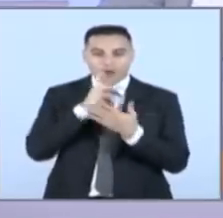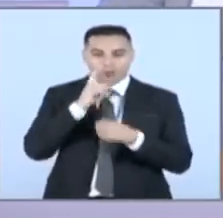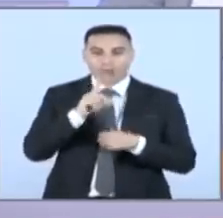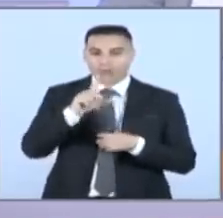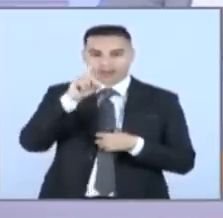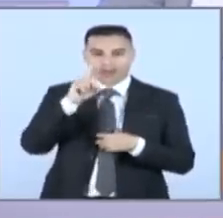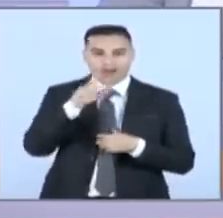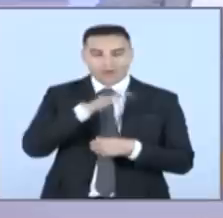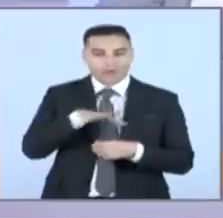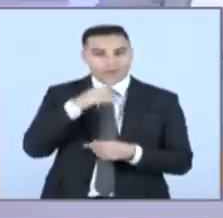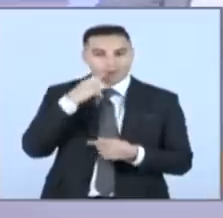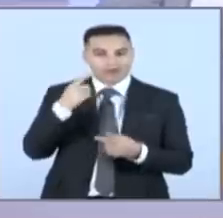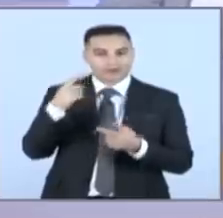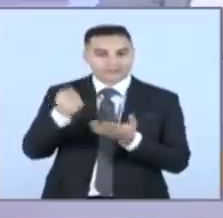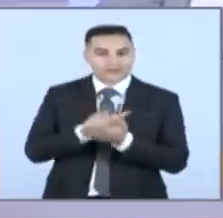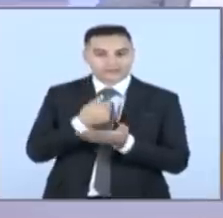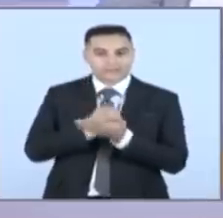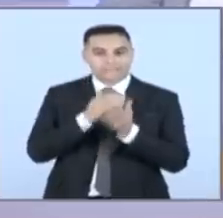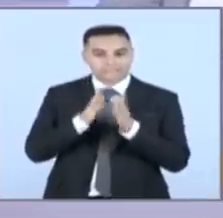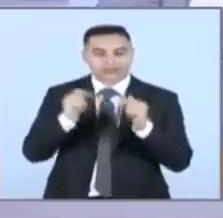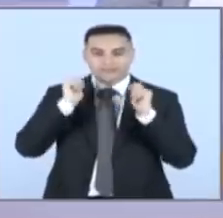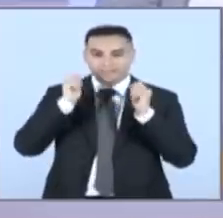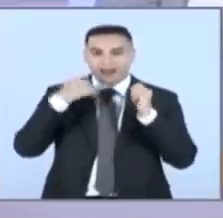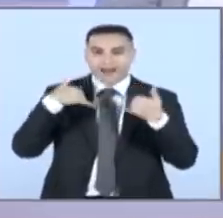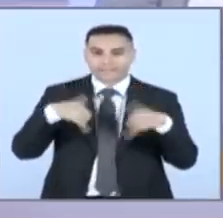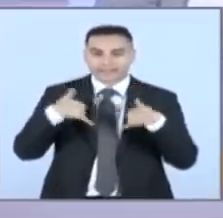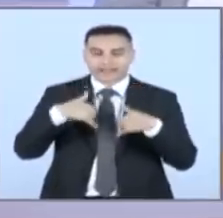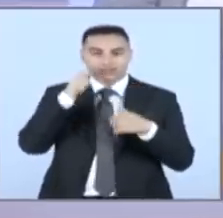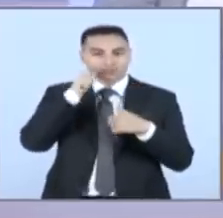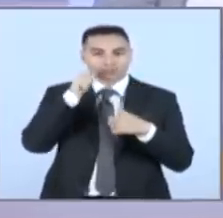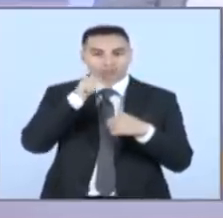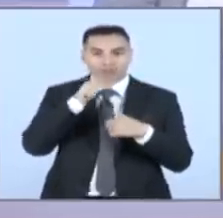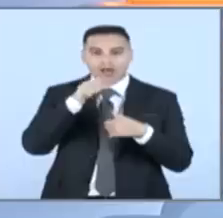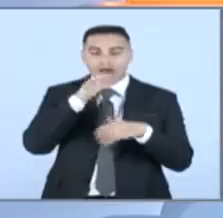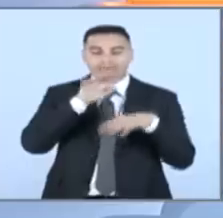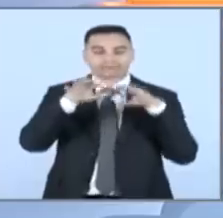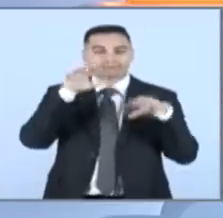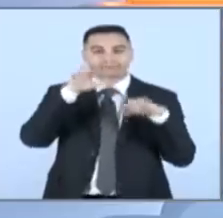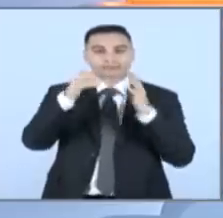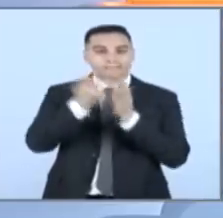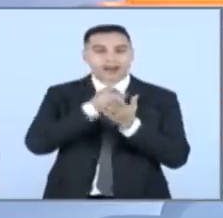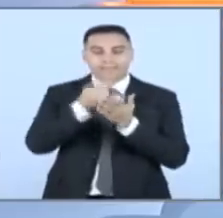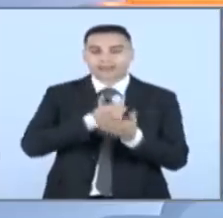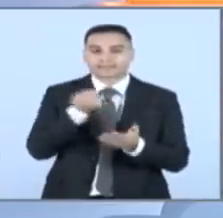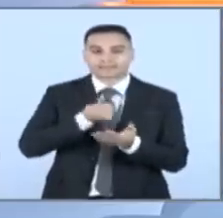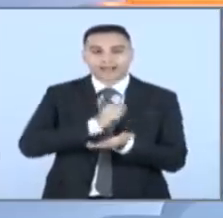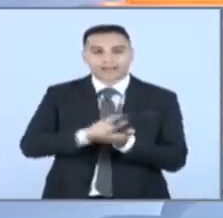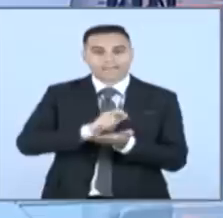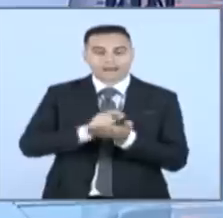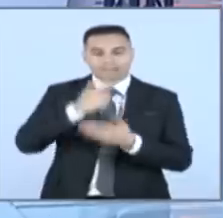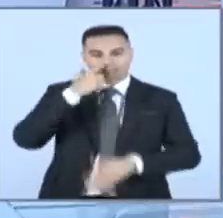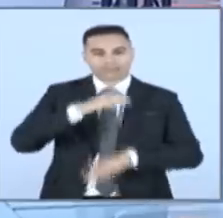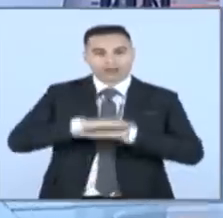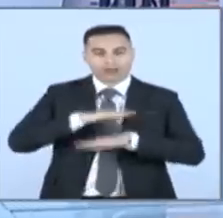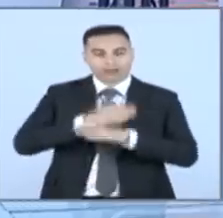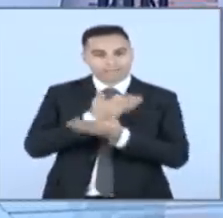ان الردود معديه مصر، مغرب، جزائر، السودان، رسائل من كل حته وسلامات من كل حته لحضرتك وتقدير لكل